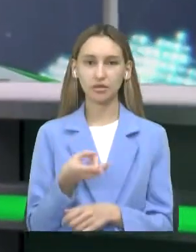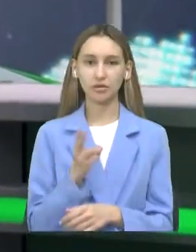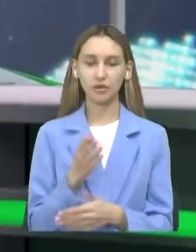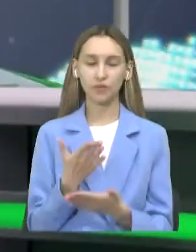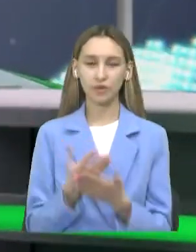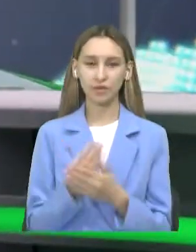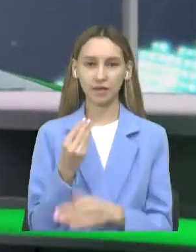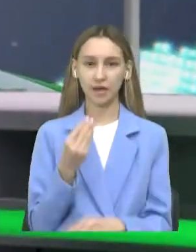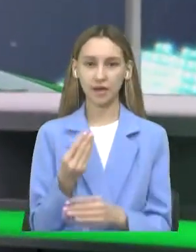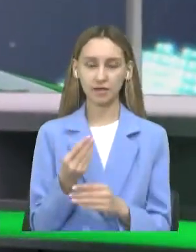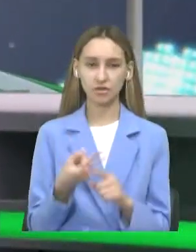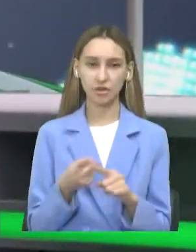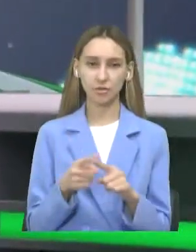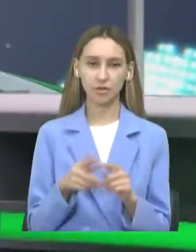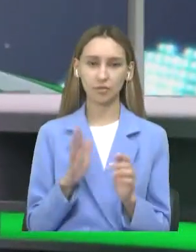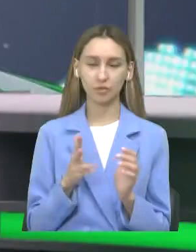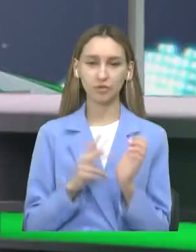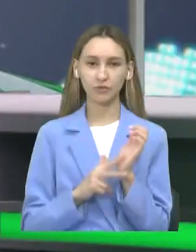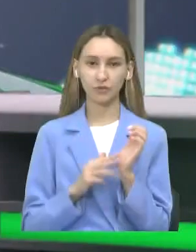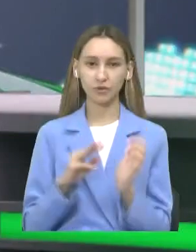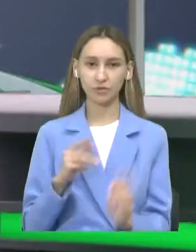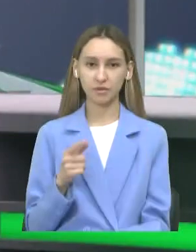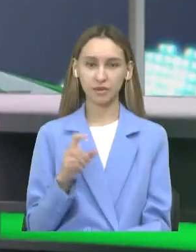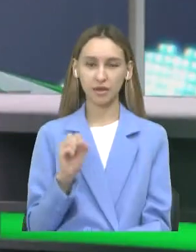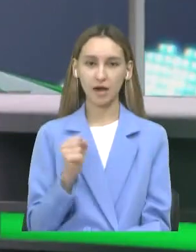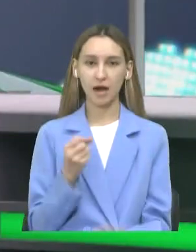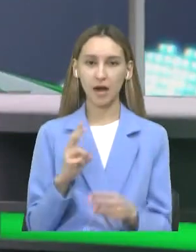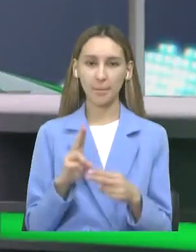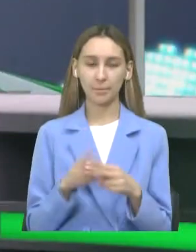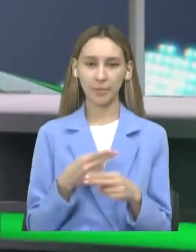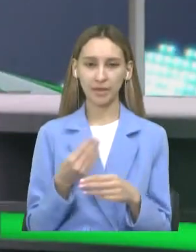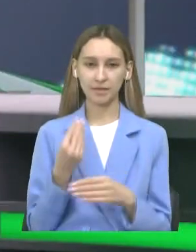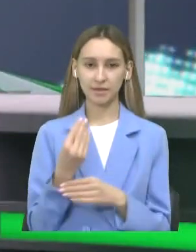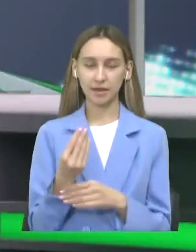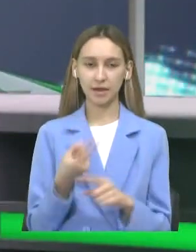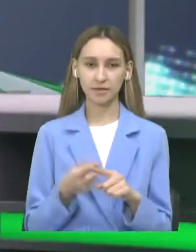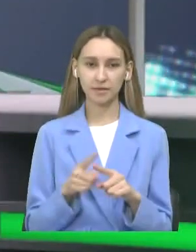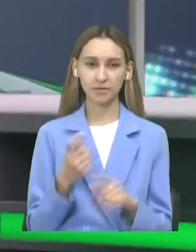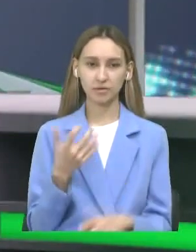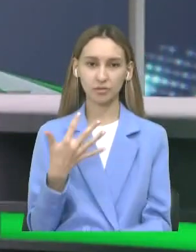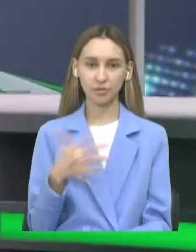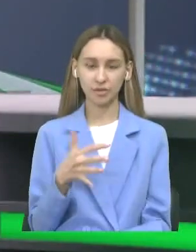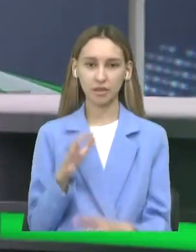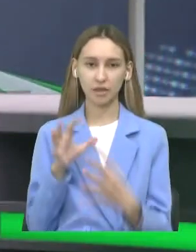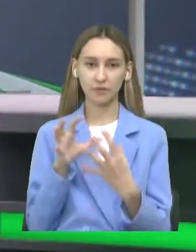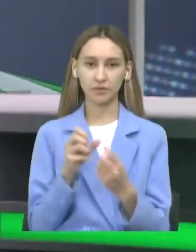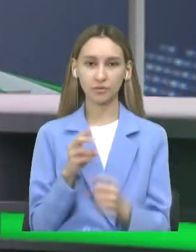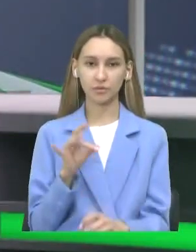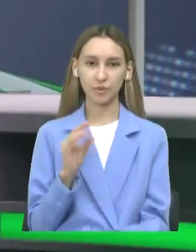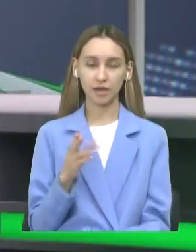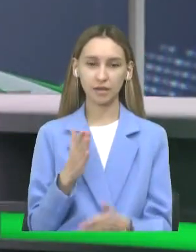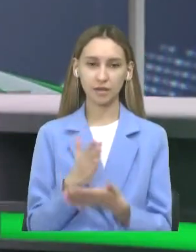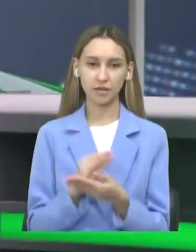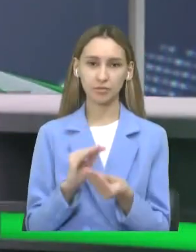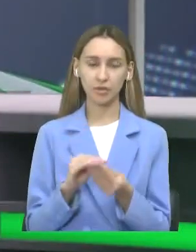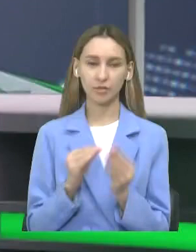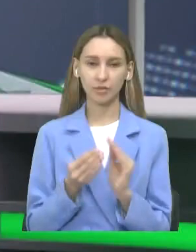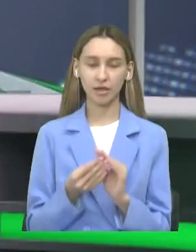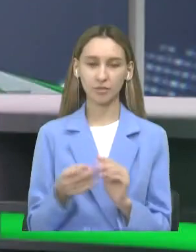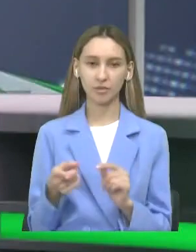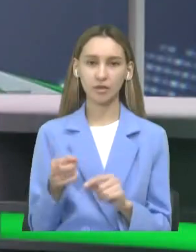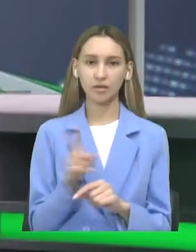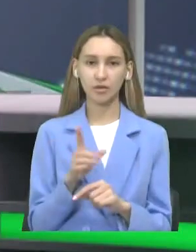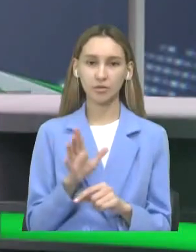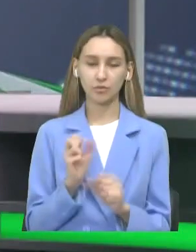ал картасы жолаушылар 150 теңге төлейді. Тарифтердің көтерілуі автобус паркіндегі бірқатар мәселелерді шешуге септігін тигізеді,